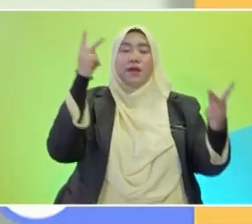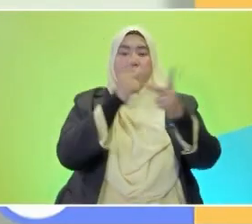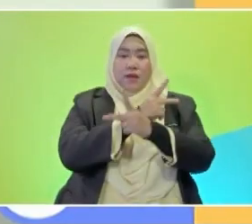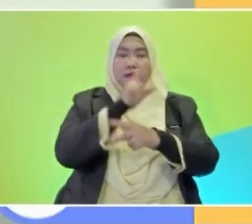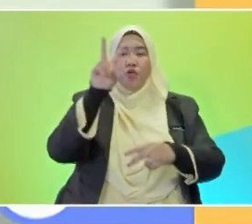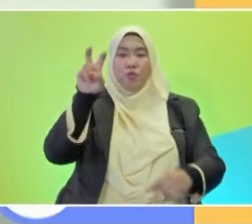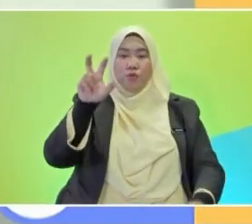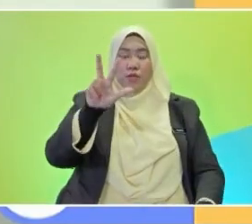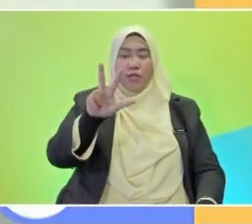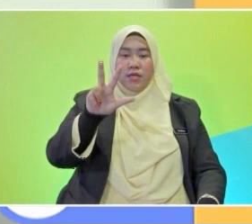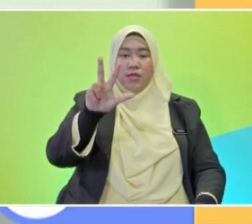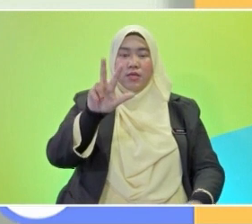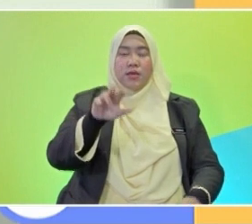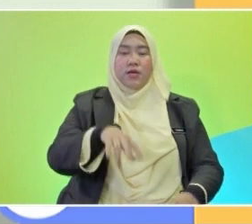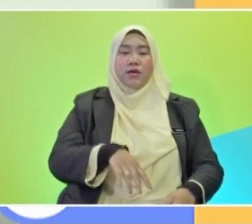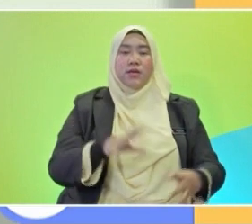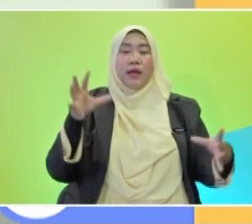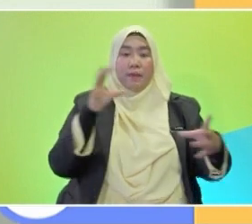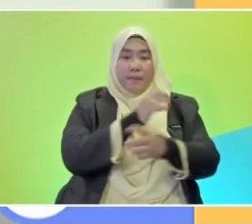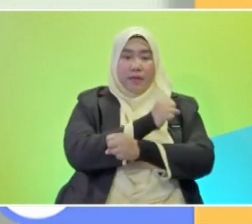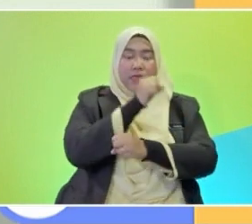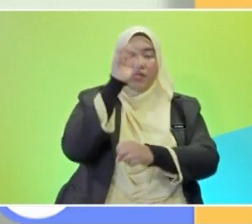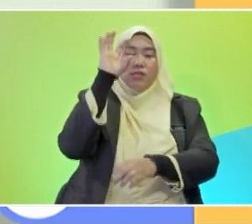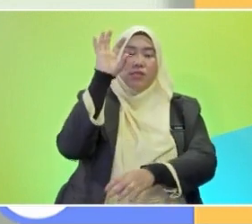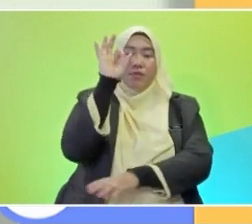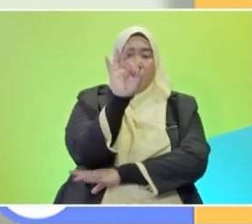Oke kita akan dapat 92